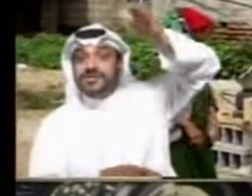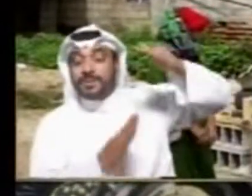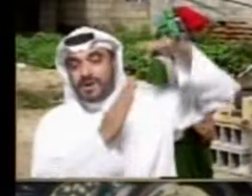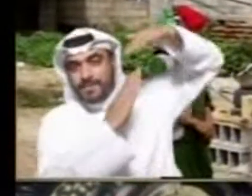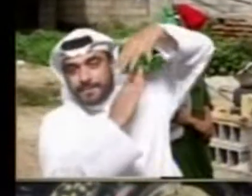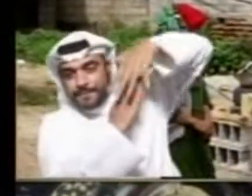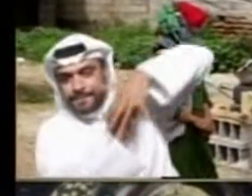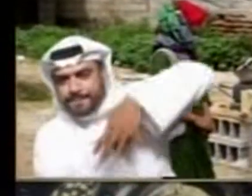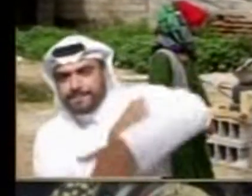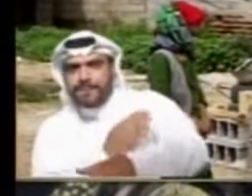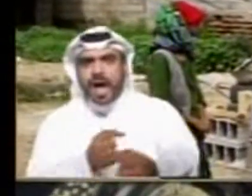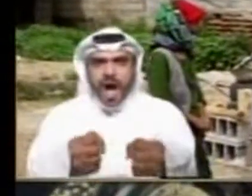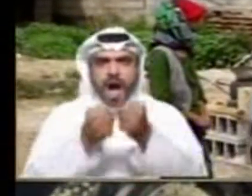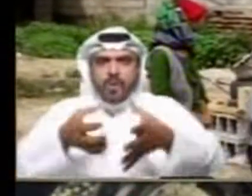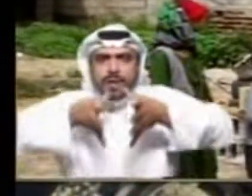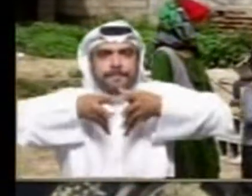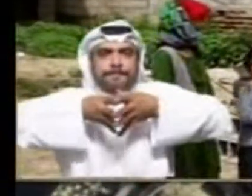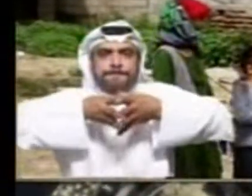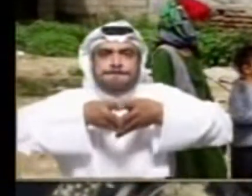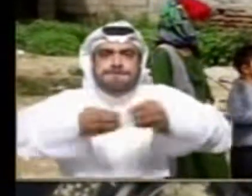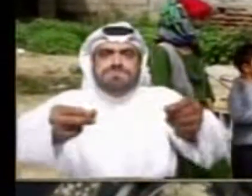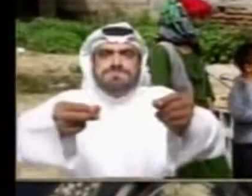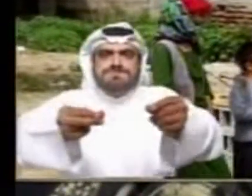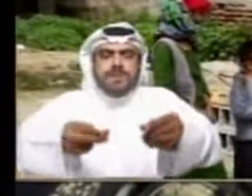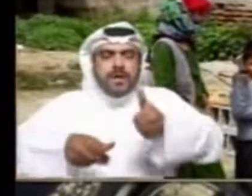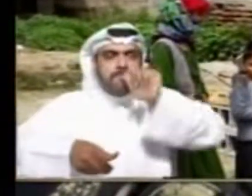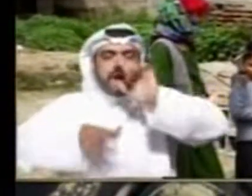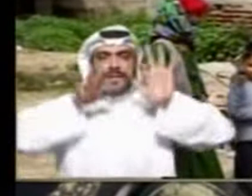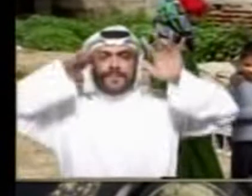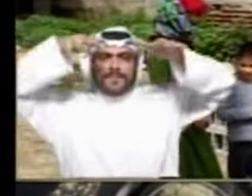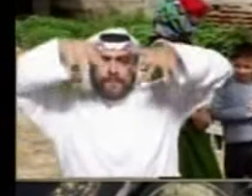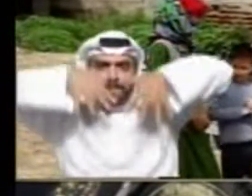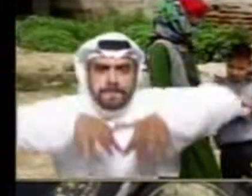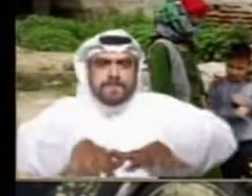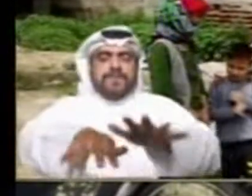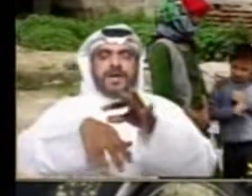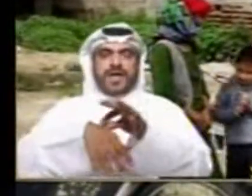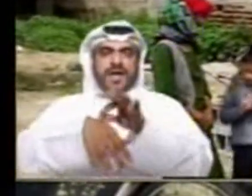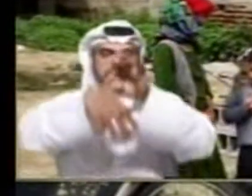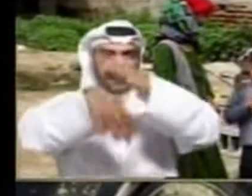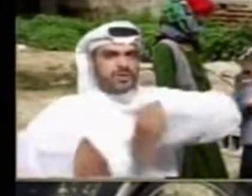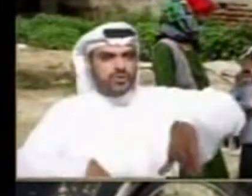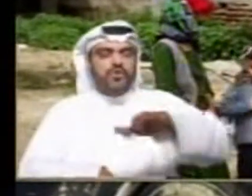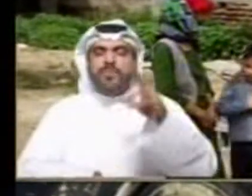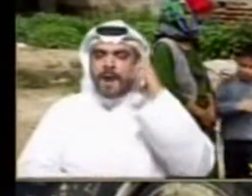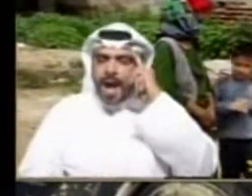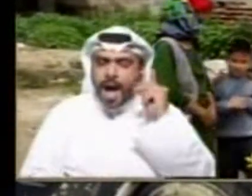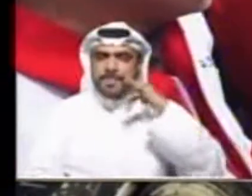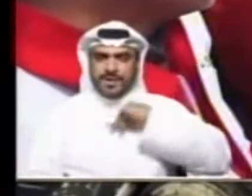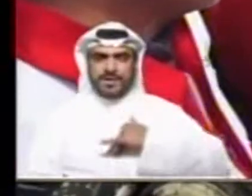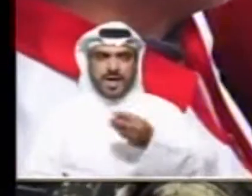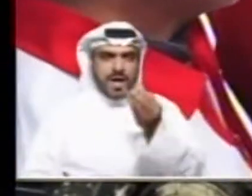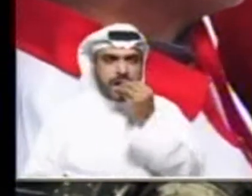هي كارثة حقيقية، والناس اني بحاجة إلى أشياء كثيرة. إن شاء الله بالهلال الأحمر الكويتي نحاول نوفر هذه